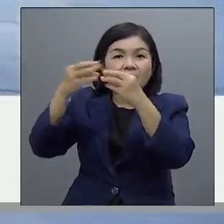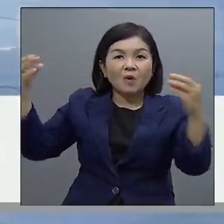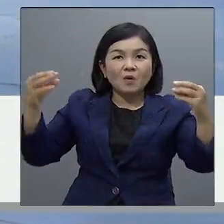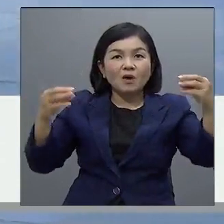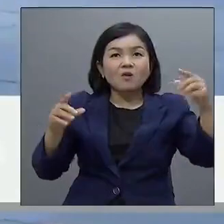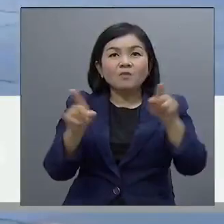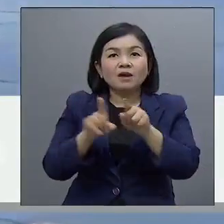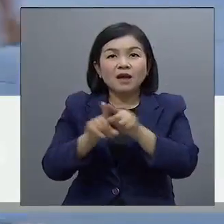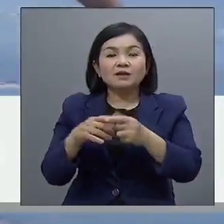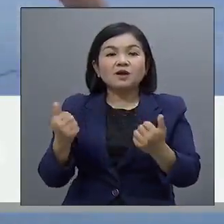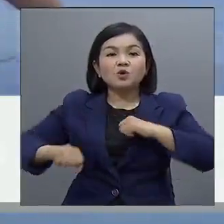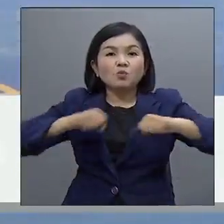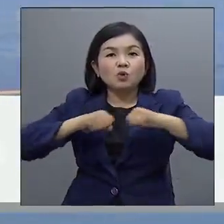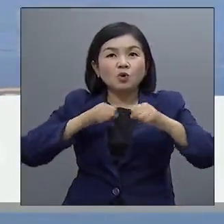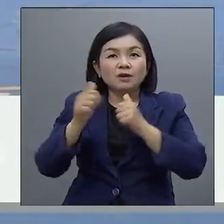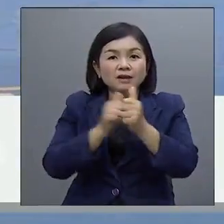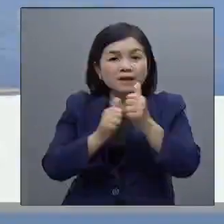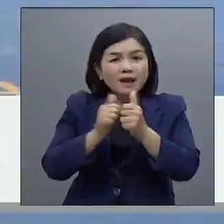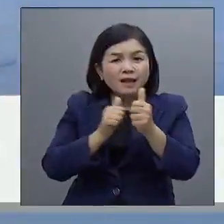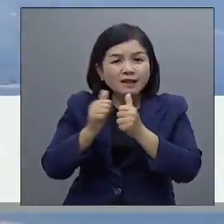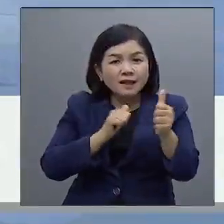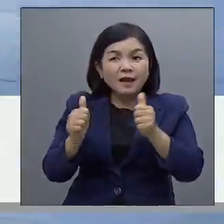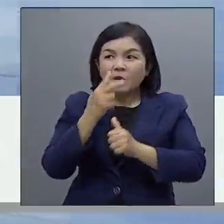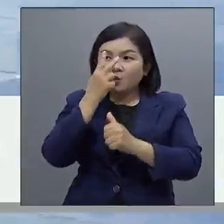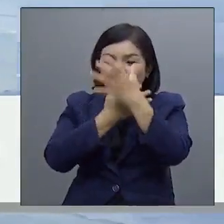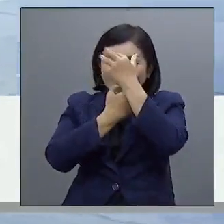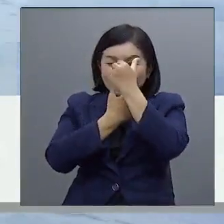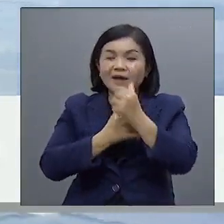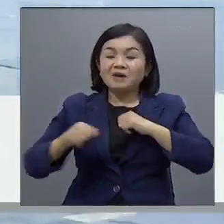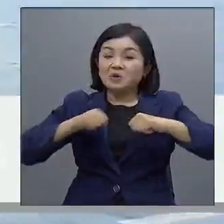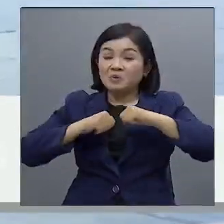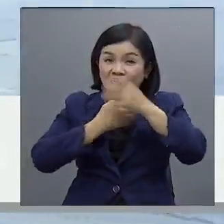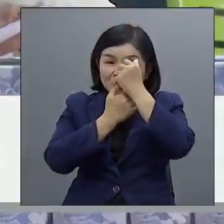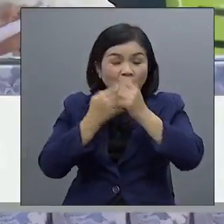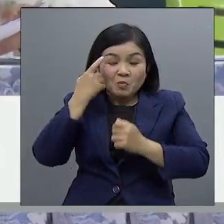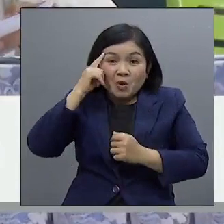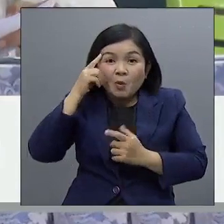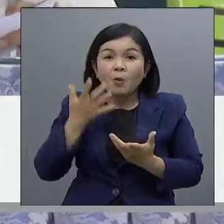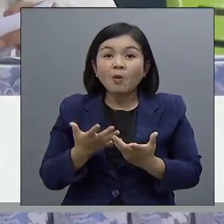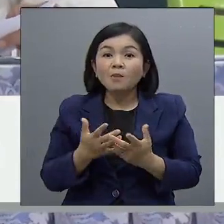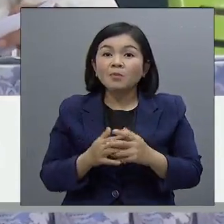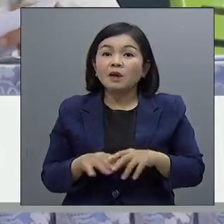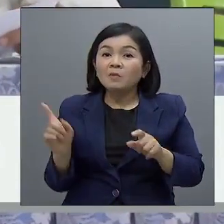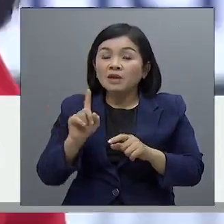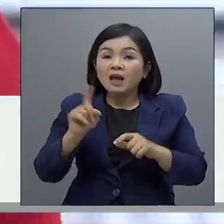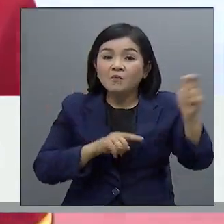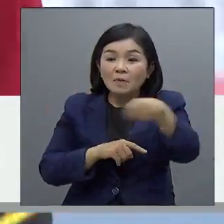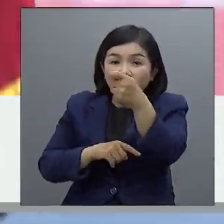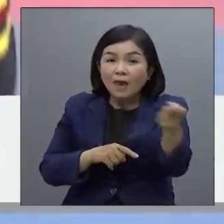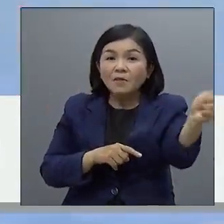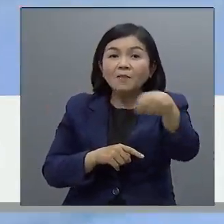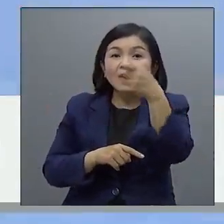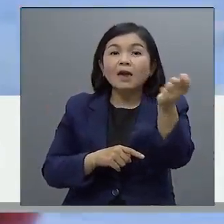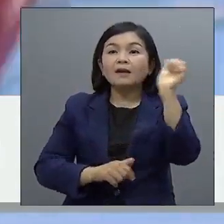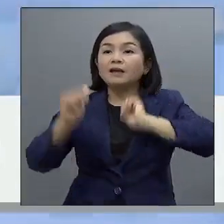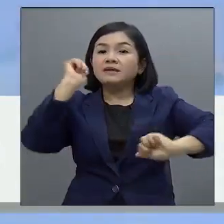บรรจุในกีฬาเยาวชนแห่งชาติครั้งแรกย่อมสร้างความตื่นเต้นให้กับบรรดาเยาวชนที่ไม่คิดไม่ฝันว่ากระบี่กระบองที่ถูกมองว่าเป็นเพียงศิลปะการร่